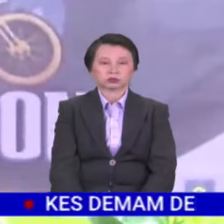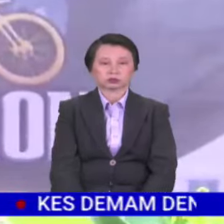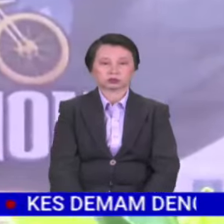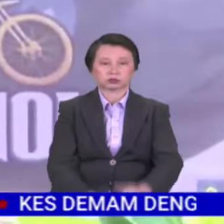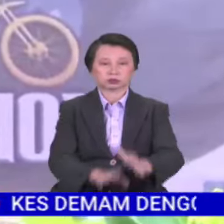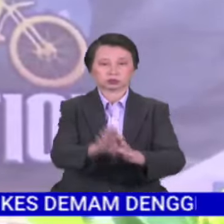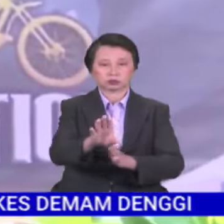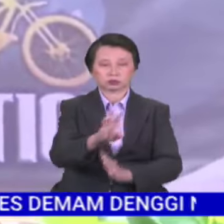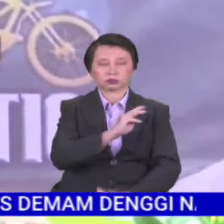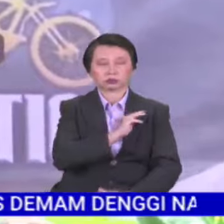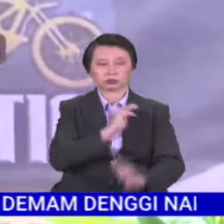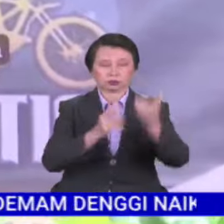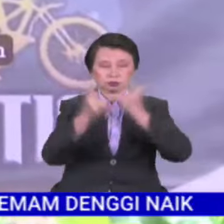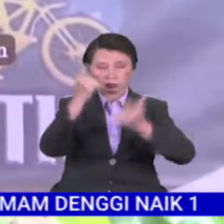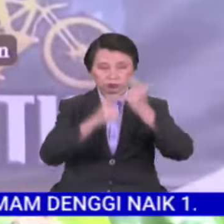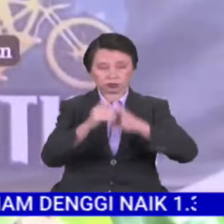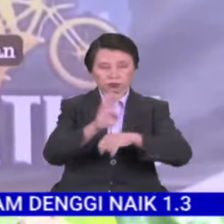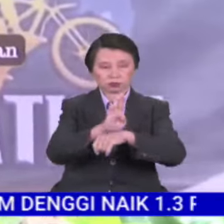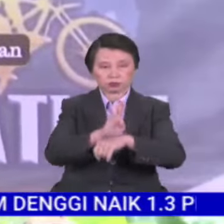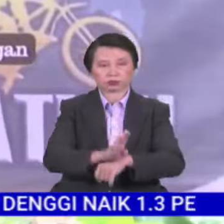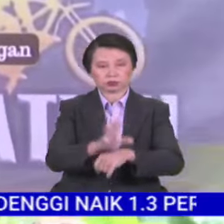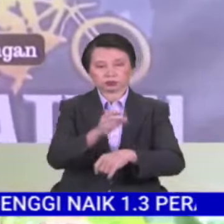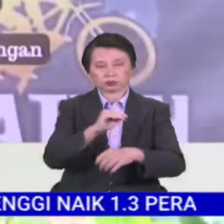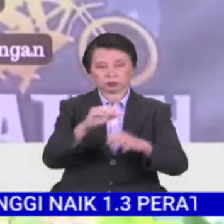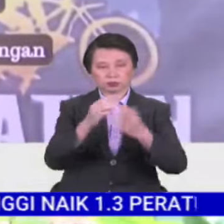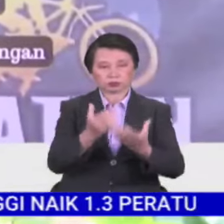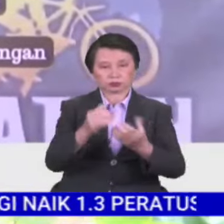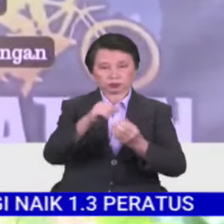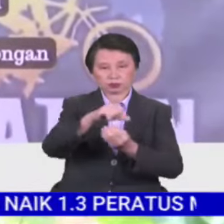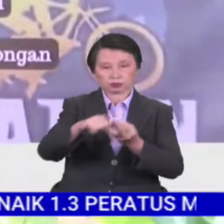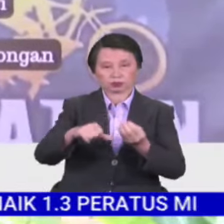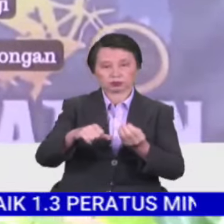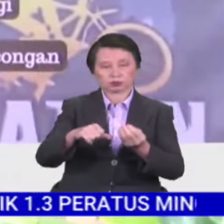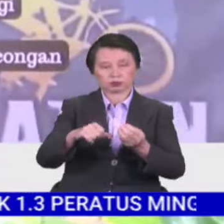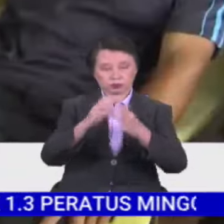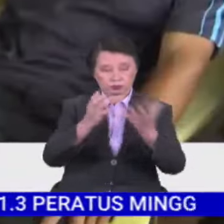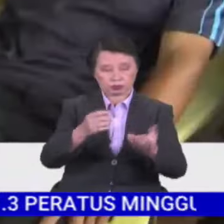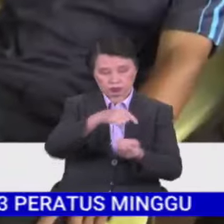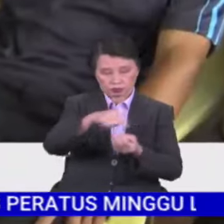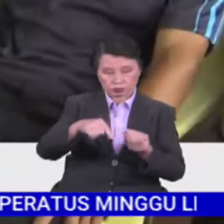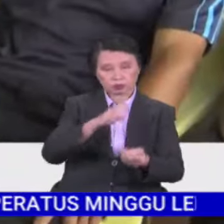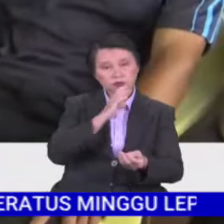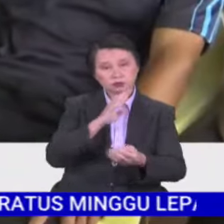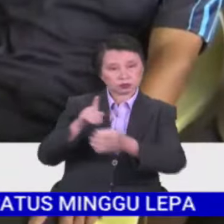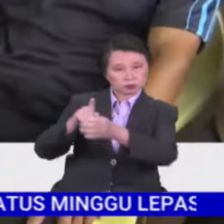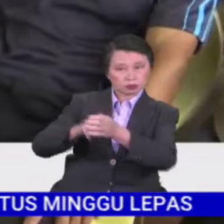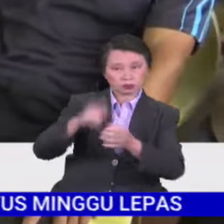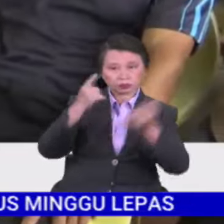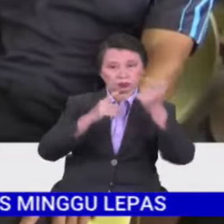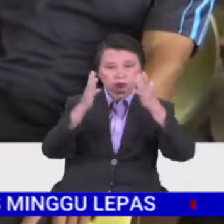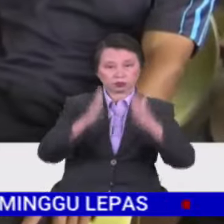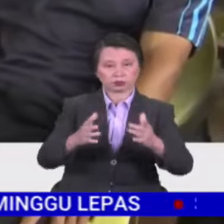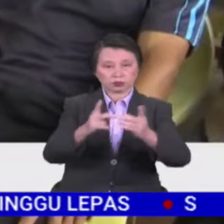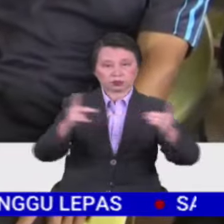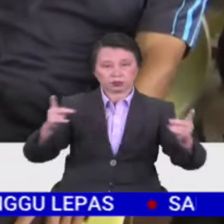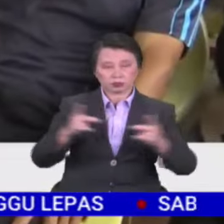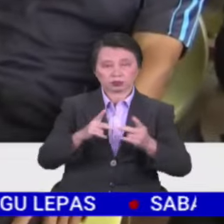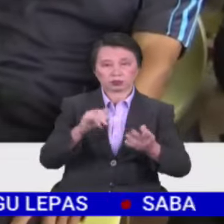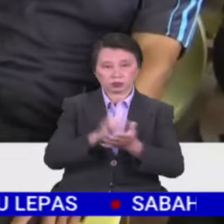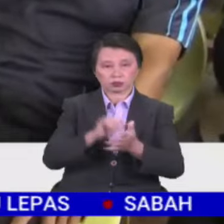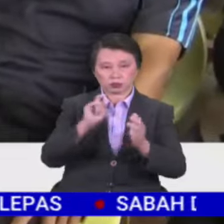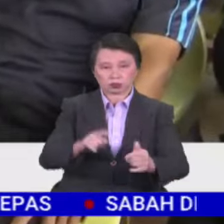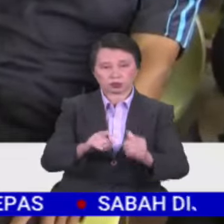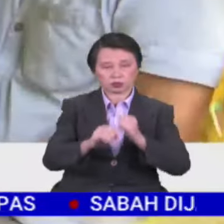Pembantu Menteri Pelancongan, Kebudayaan dan Alam Sekitar, Datuk Johniston Bangkuai berkata, tarikan pelancongan yang ada di kawasan itu